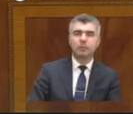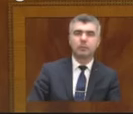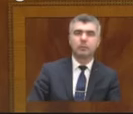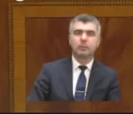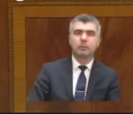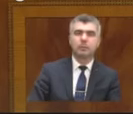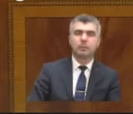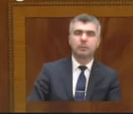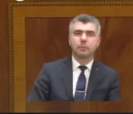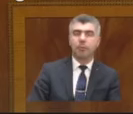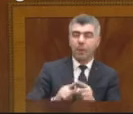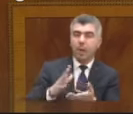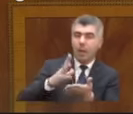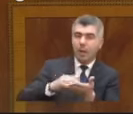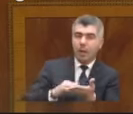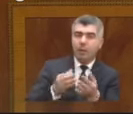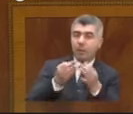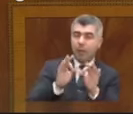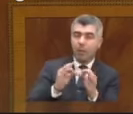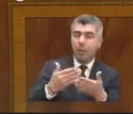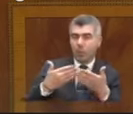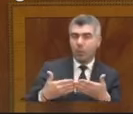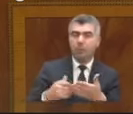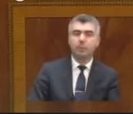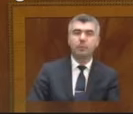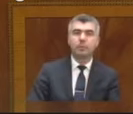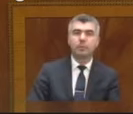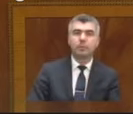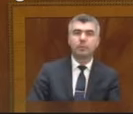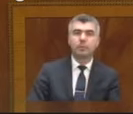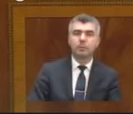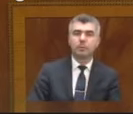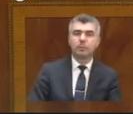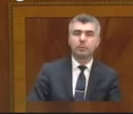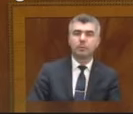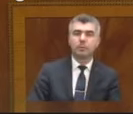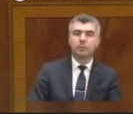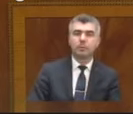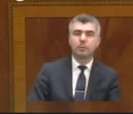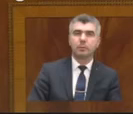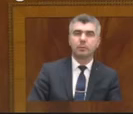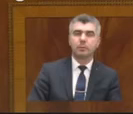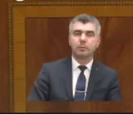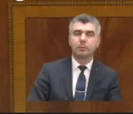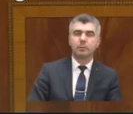اسيدي الغاميد اليوم سيد رئيس